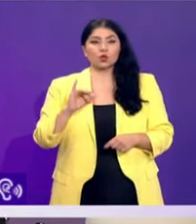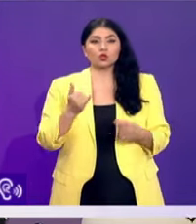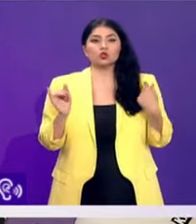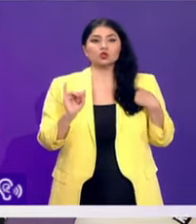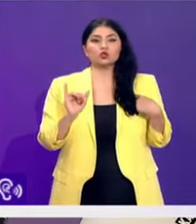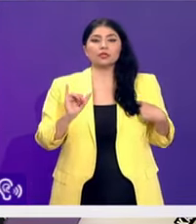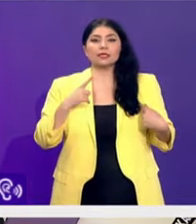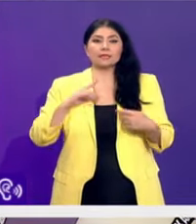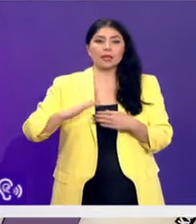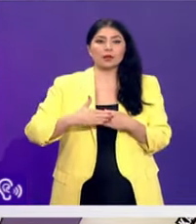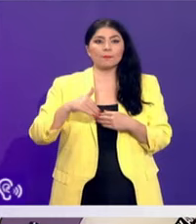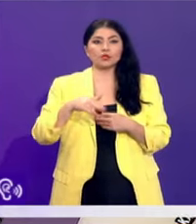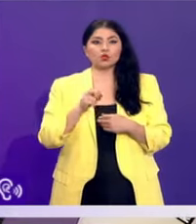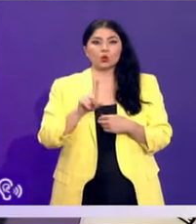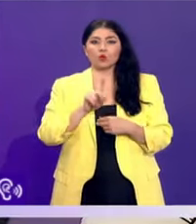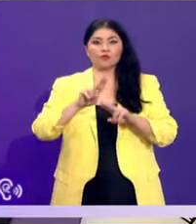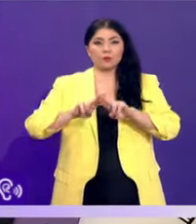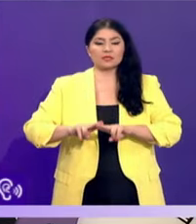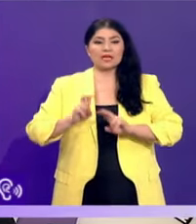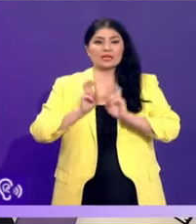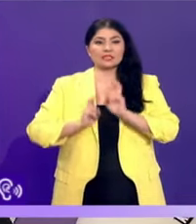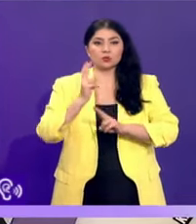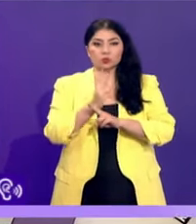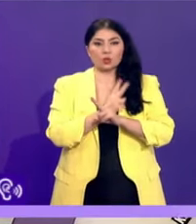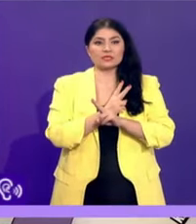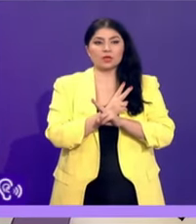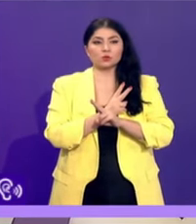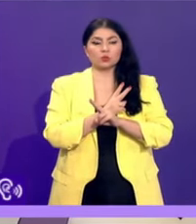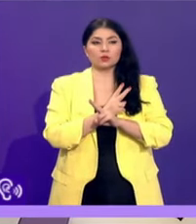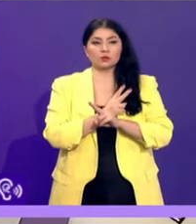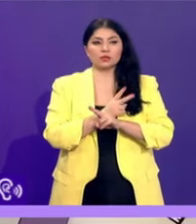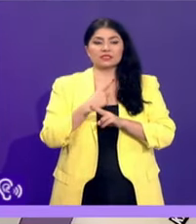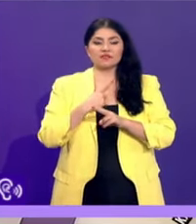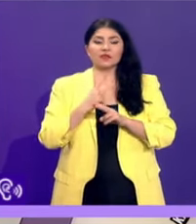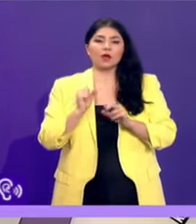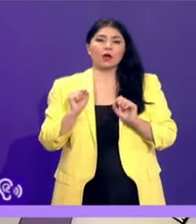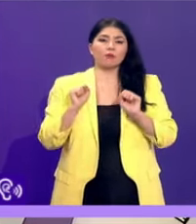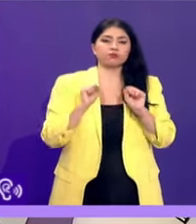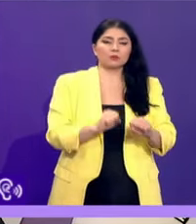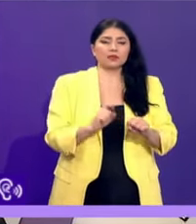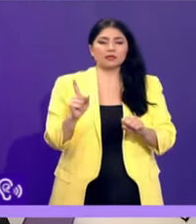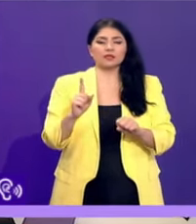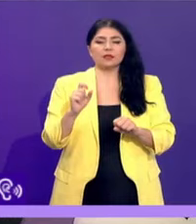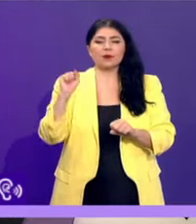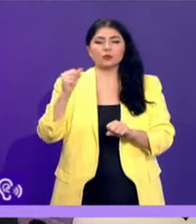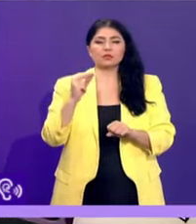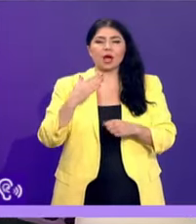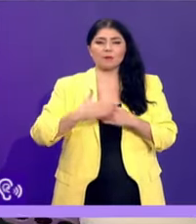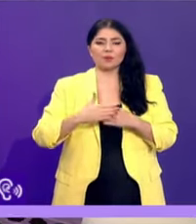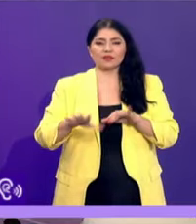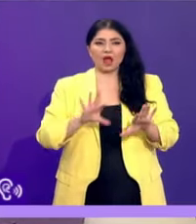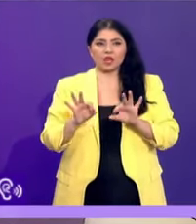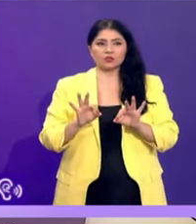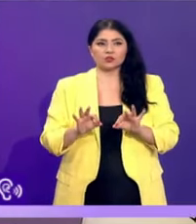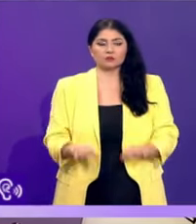care îl înconjoară. Nu vom lăsa instituțiile statului să fie capturate de PSD în preajma alegerilor, pentru că asta ar însemna un